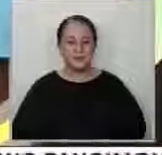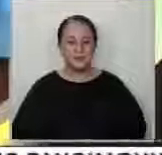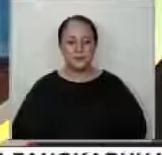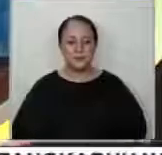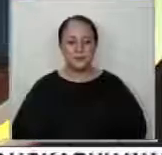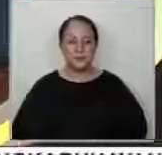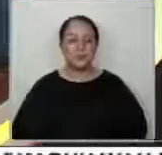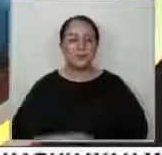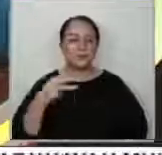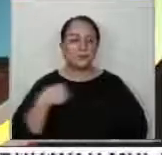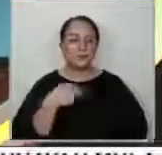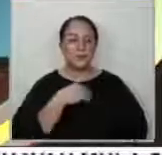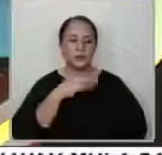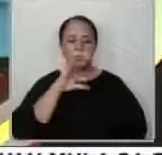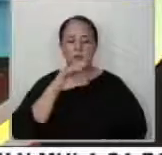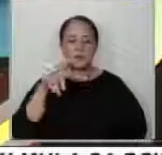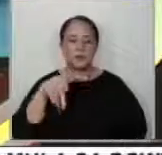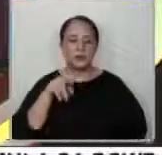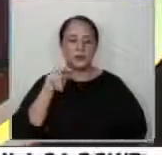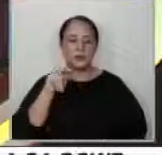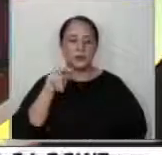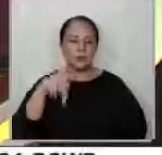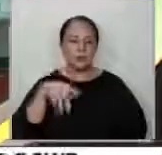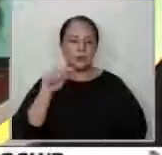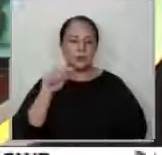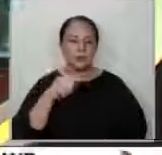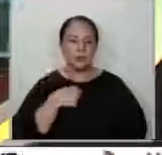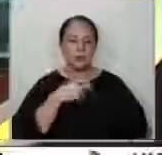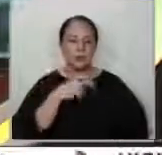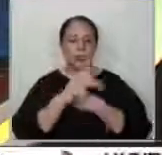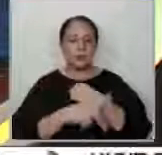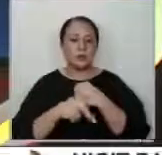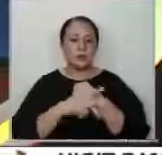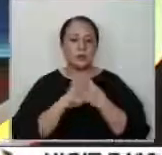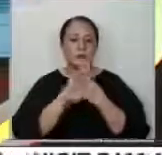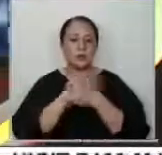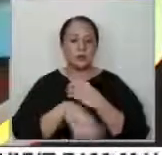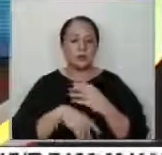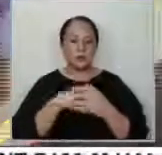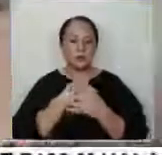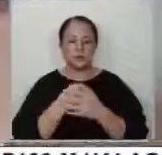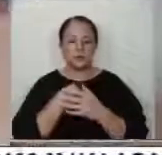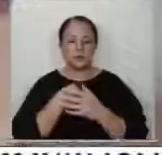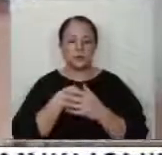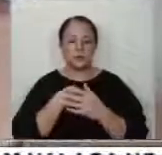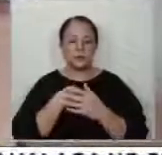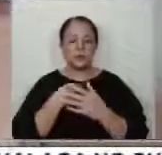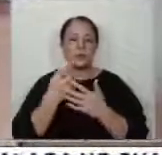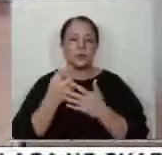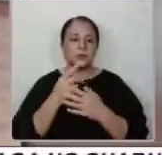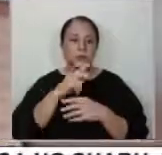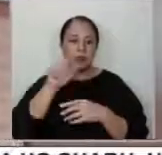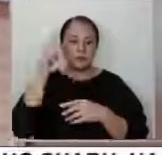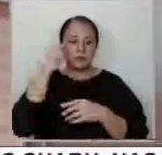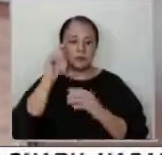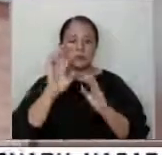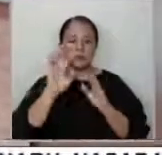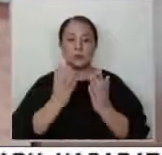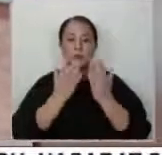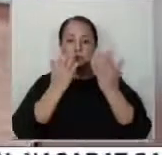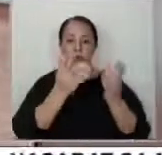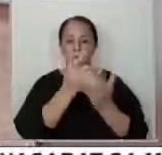Dalawang miyembro ng CPP-NPA-NDF sa probinsya ng Leyte ang nagbalik-loob na sa pamahalaan. Isinuko rin nila ang isang submachine gun